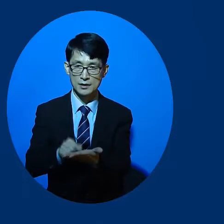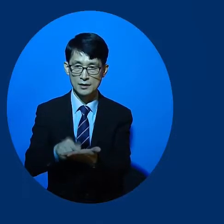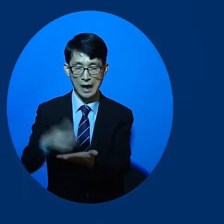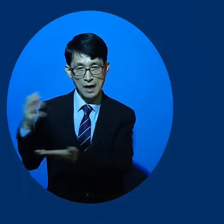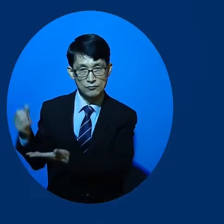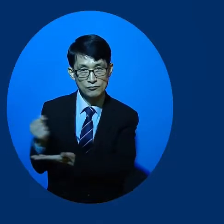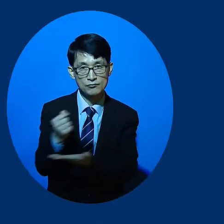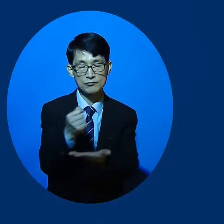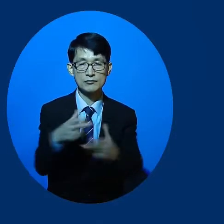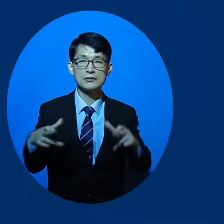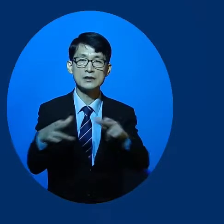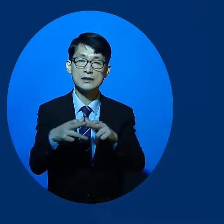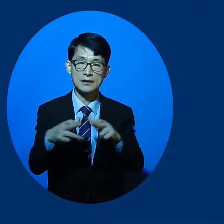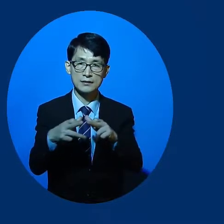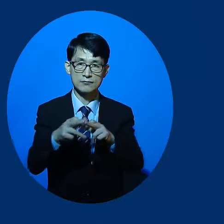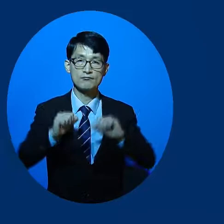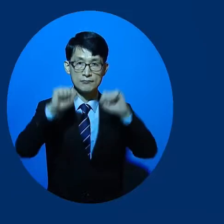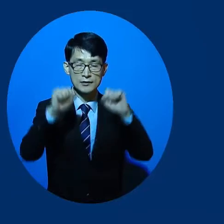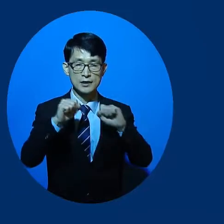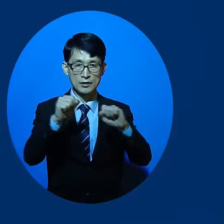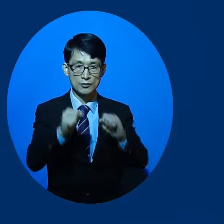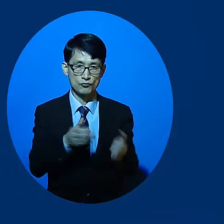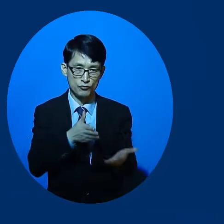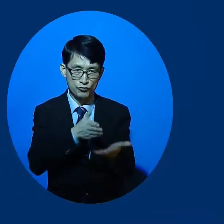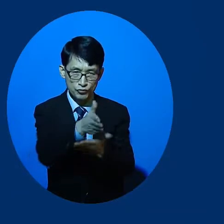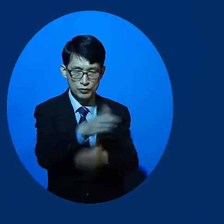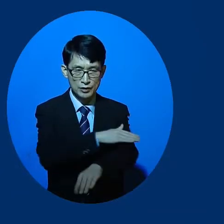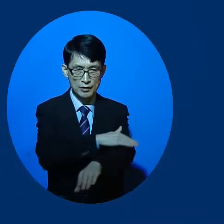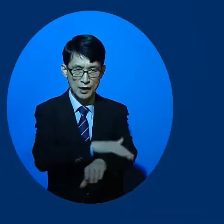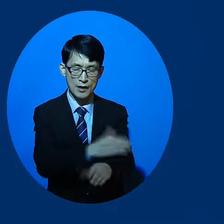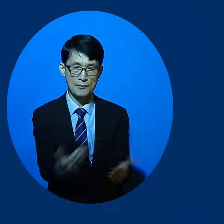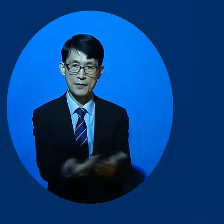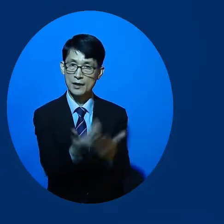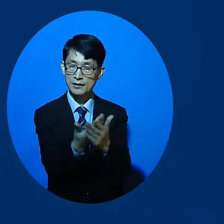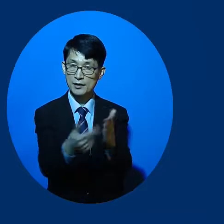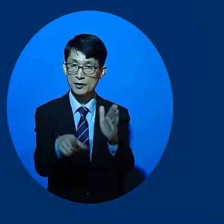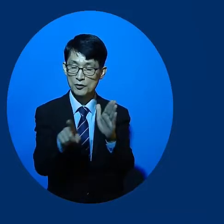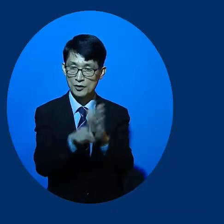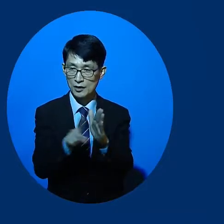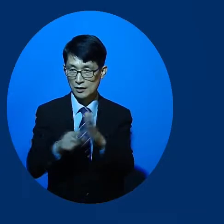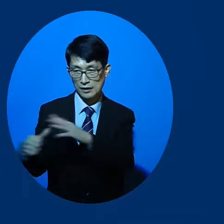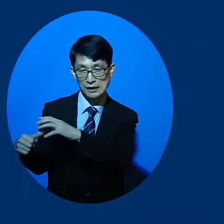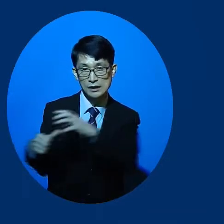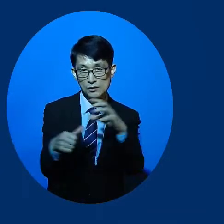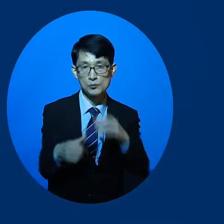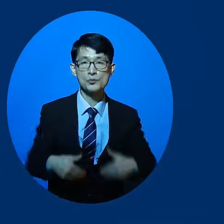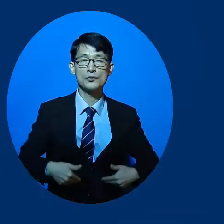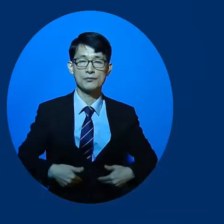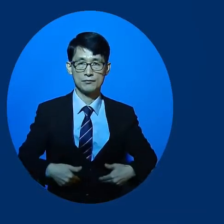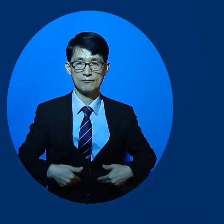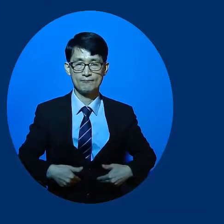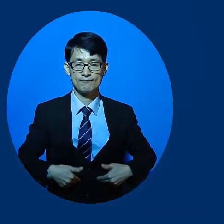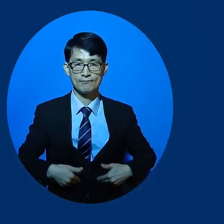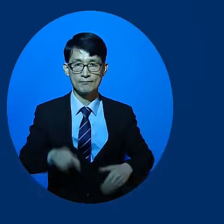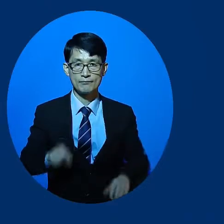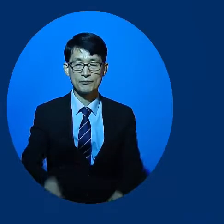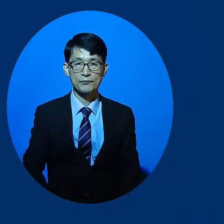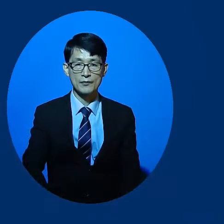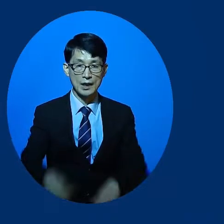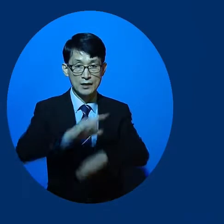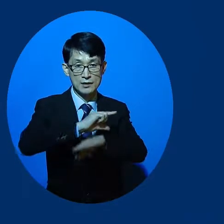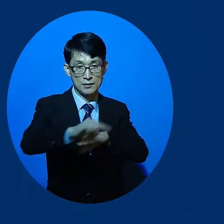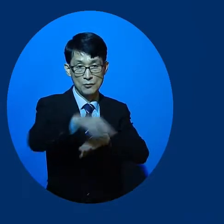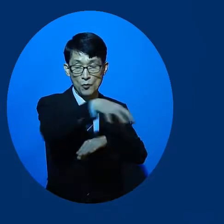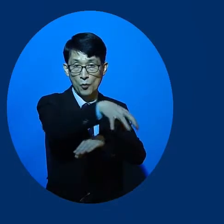분야의 획기적 발전의 계기로 활용해야 하는데 큰 의미가 있습니다. 이는